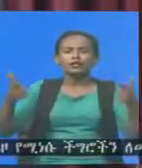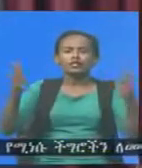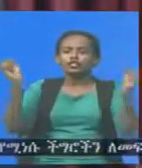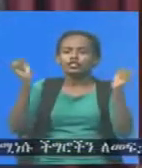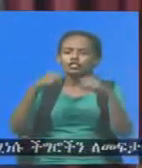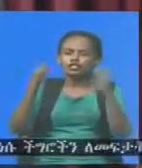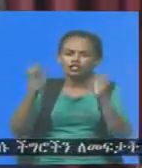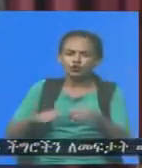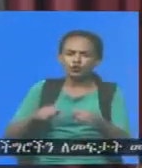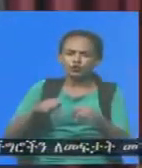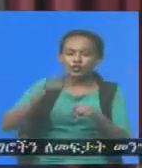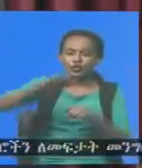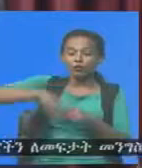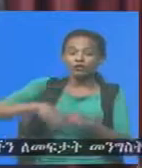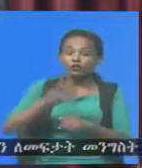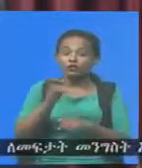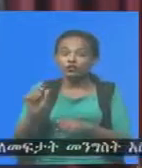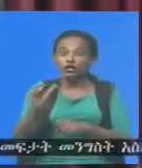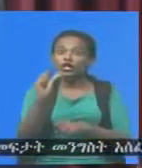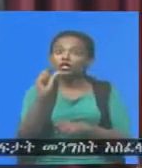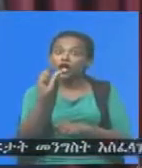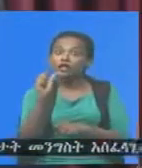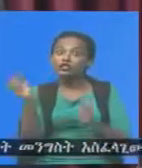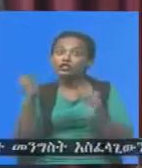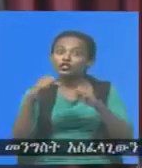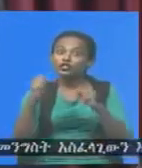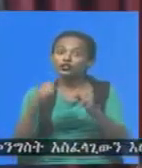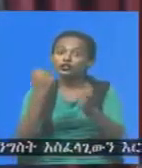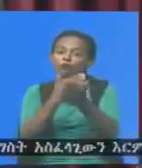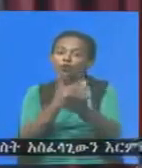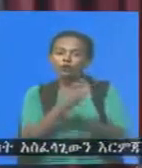እንጂ ትናንሽ ግጭት የሚያስቆም አይደለም።